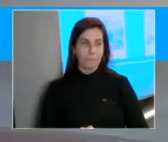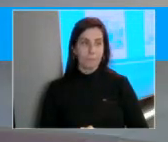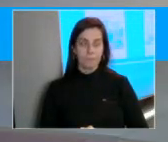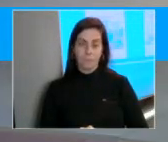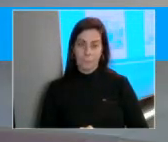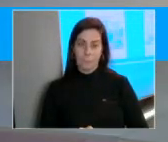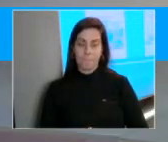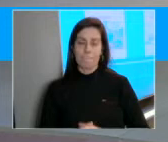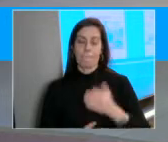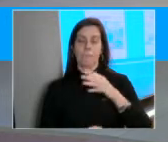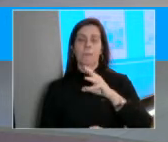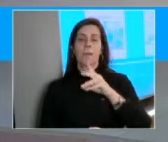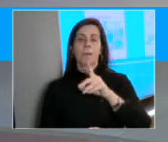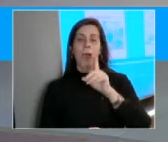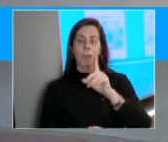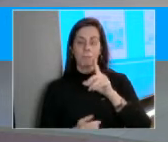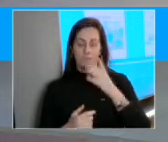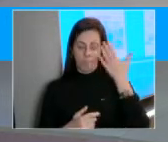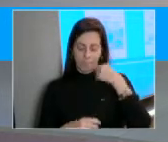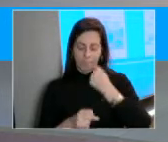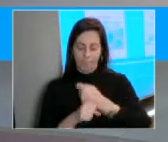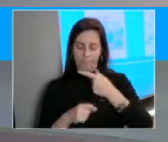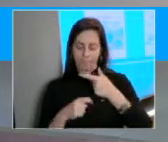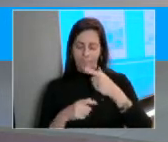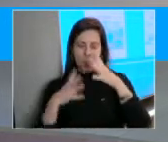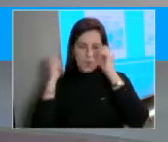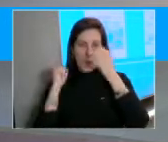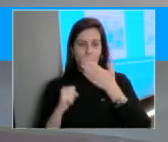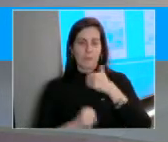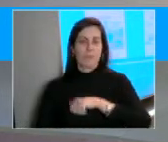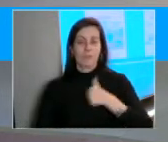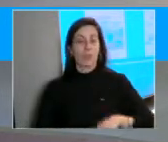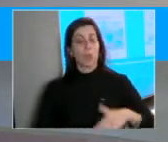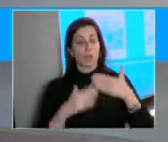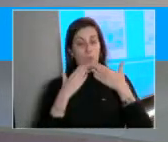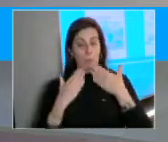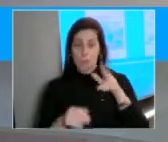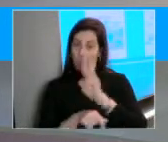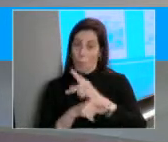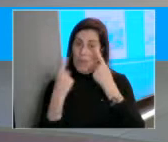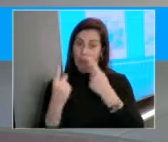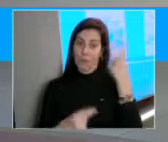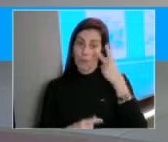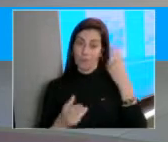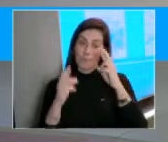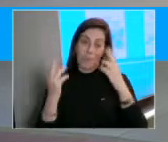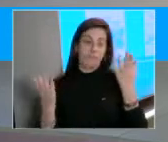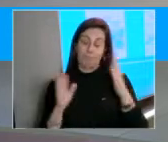נספח תרבות ואקדמיה, הסברה ואקדמיה בשגרירות ישראל בבייג'ין, תודה רבה לך, שמור על עצמך כמובן,